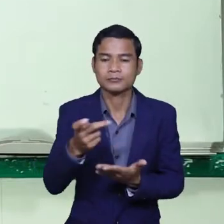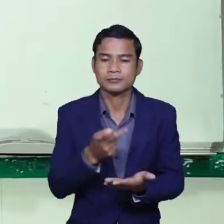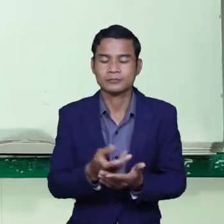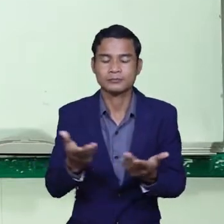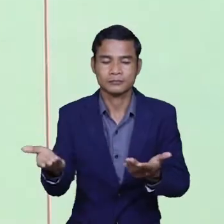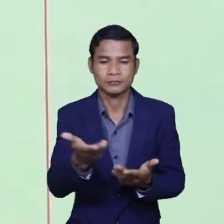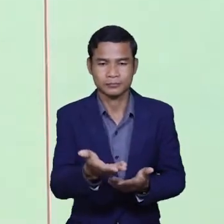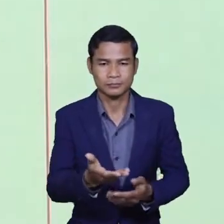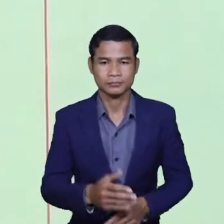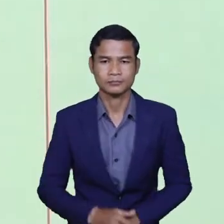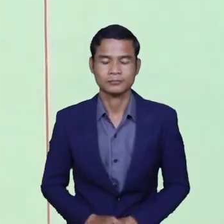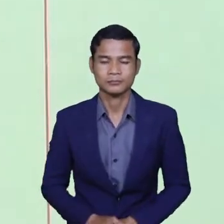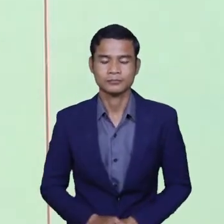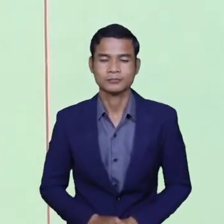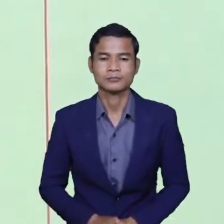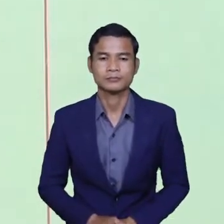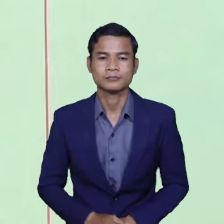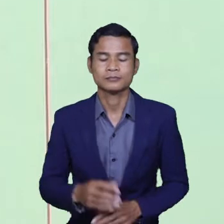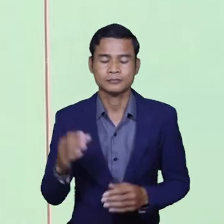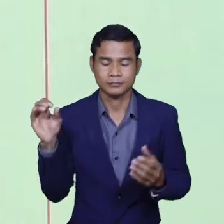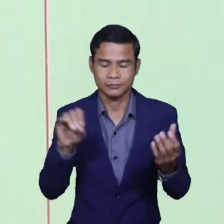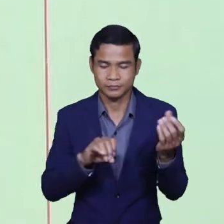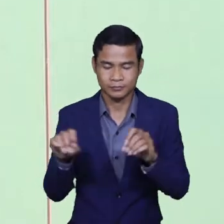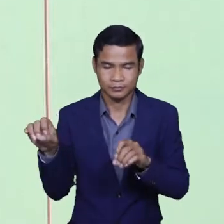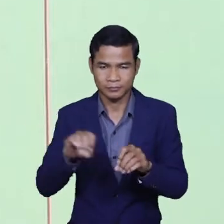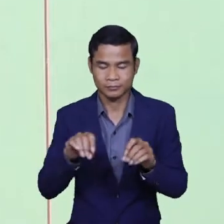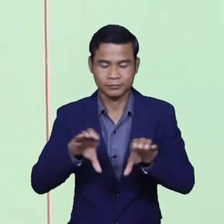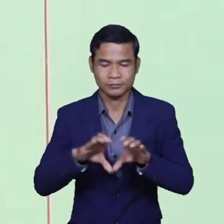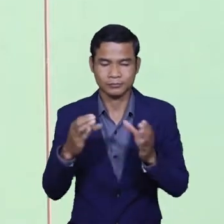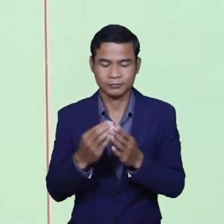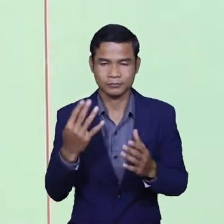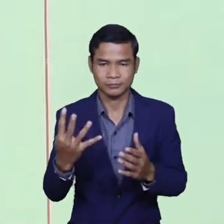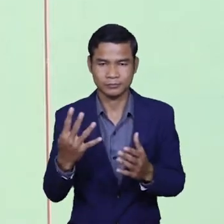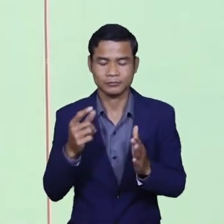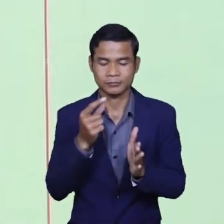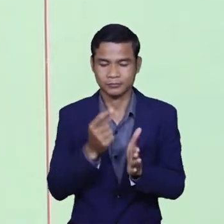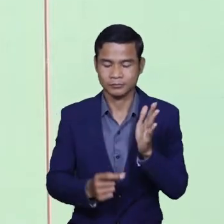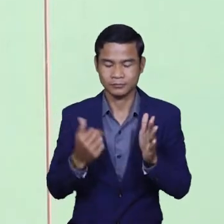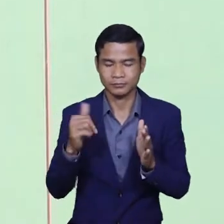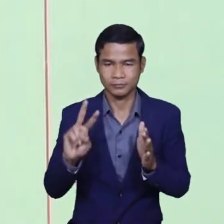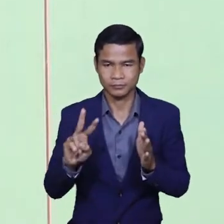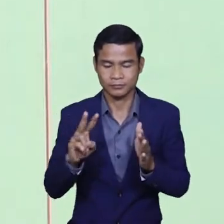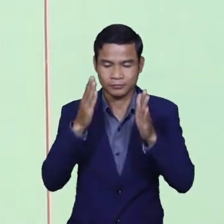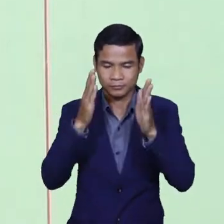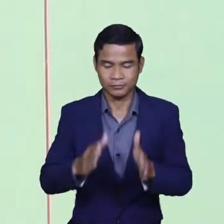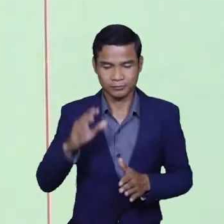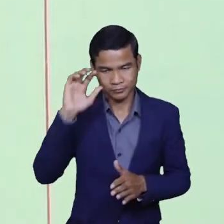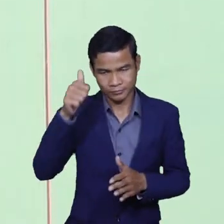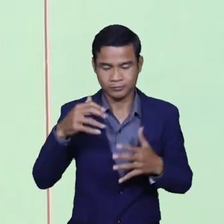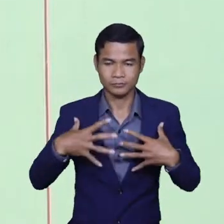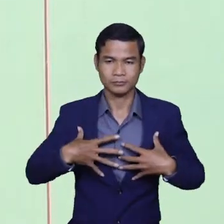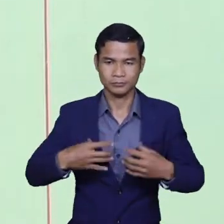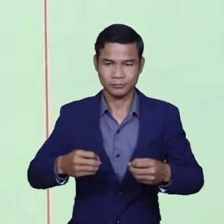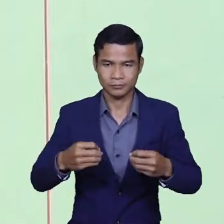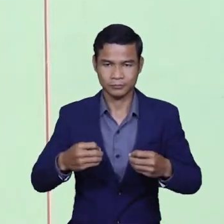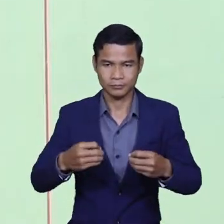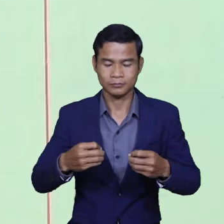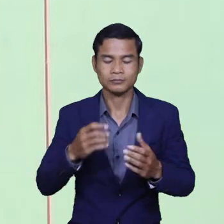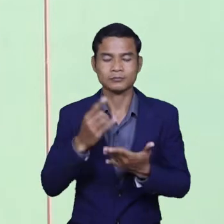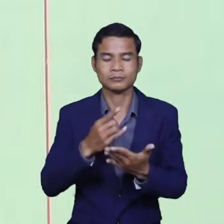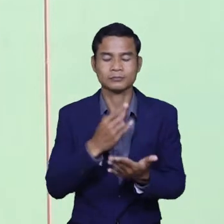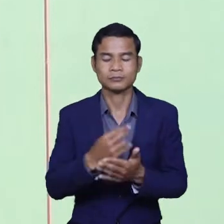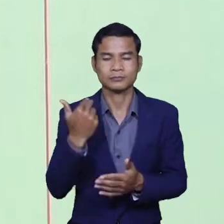នកូនវិទ្យាសាស្ត្រថ្នាក់ទី4ជំពូកទី2មនុស្សនិងសុខភាពមេ